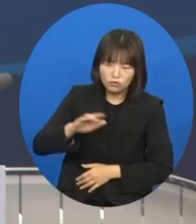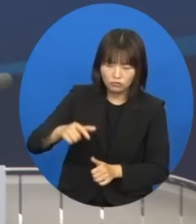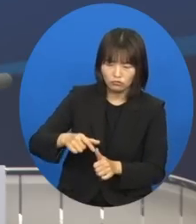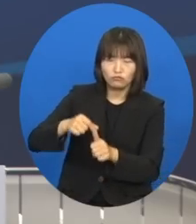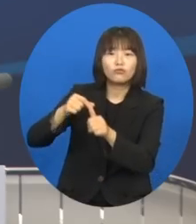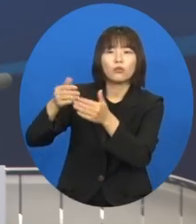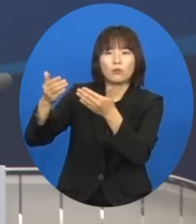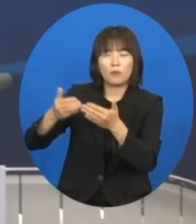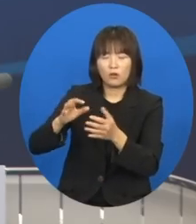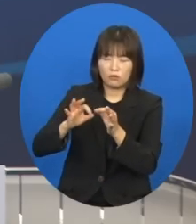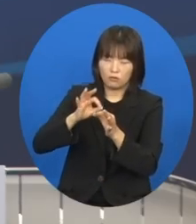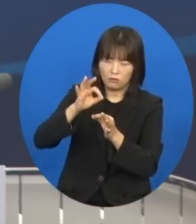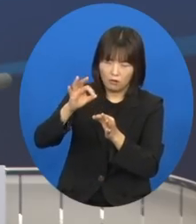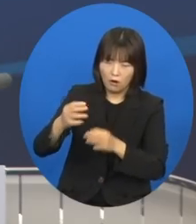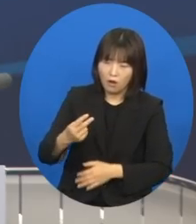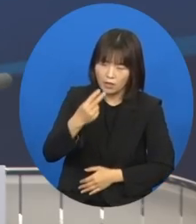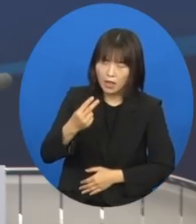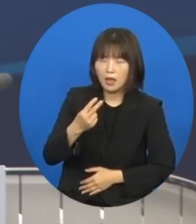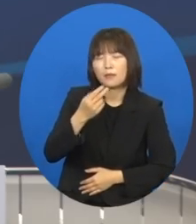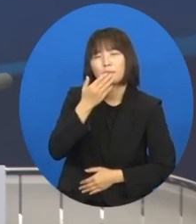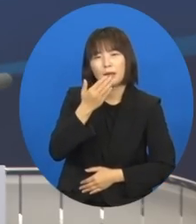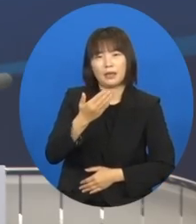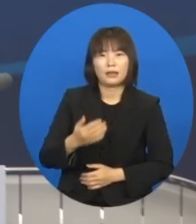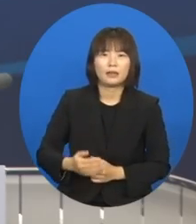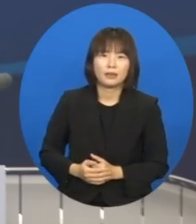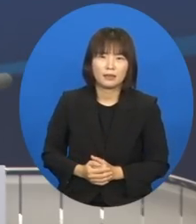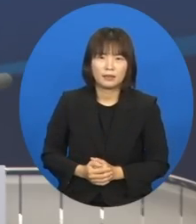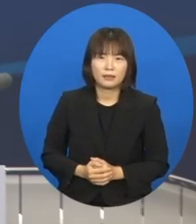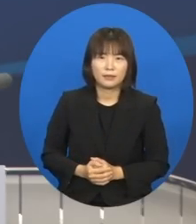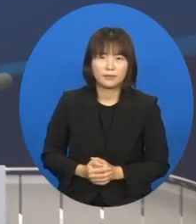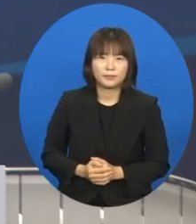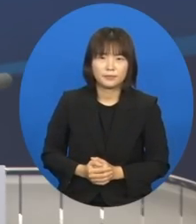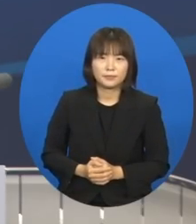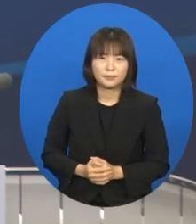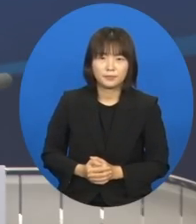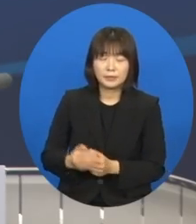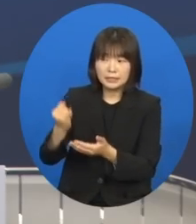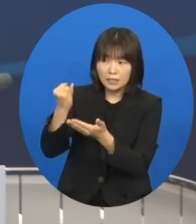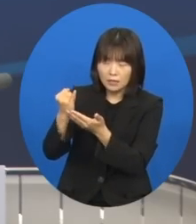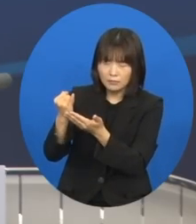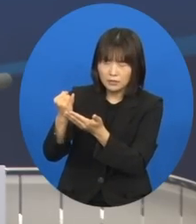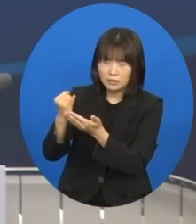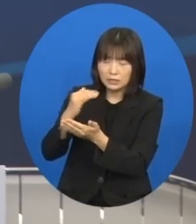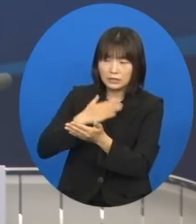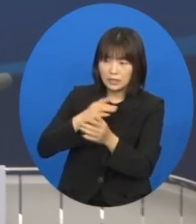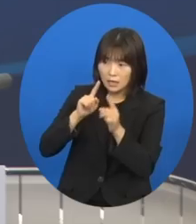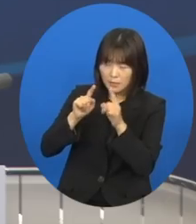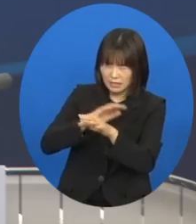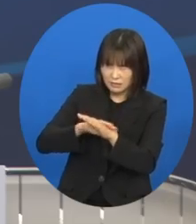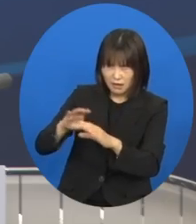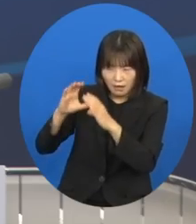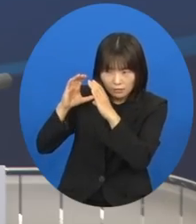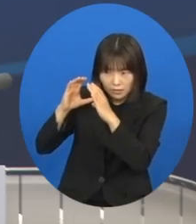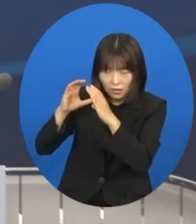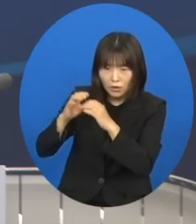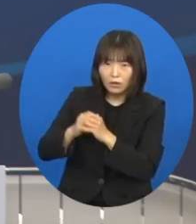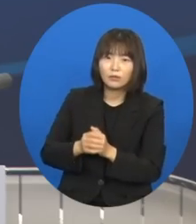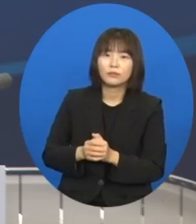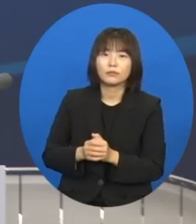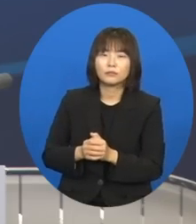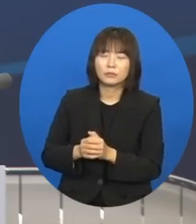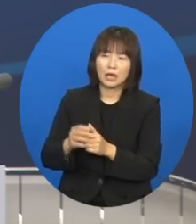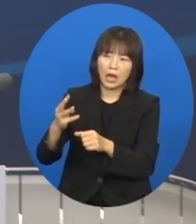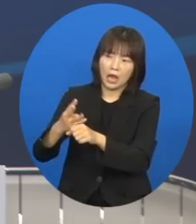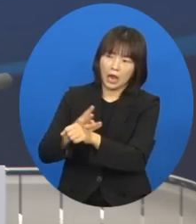구원받아서 영생에 갈 수 있어요. 자매님 제 얘기 똑바로 들으세요. 그러면서 세 시간을